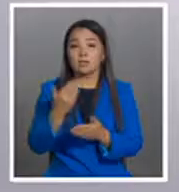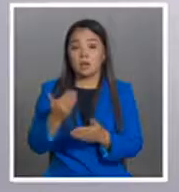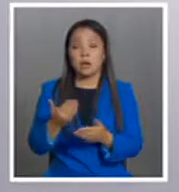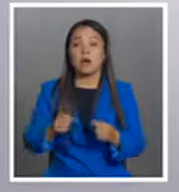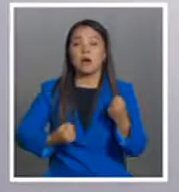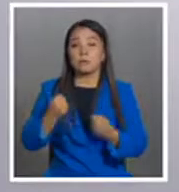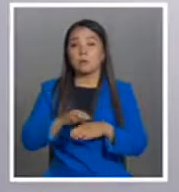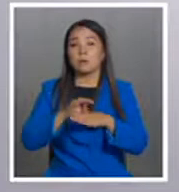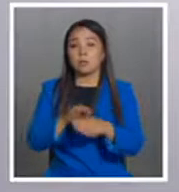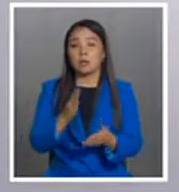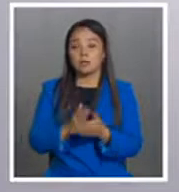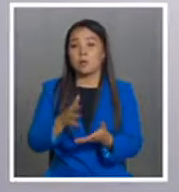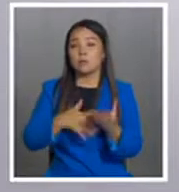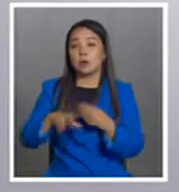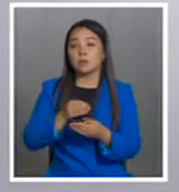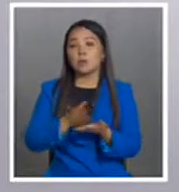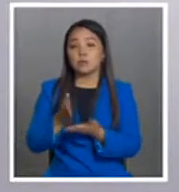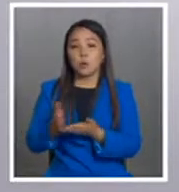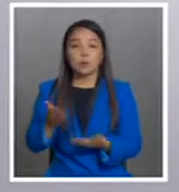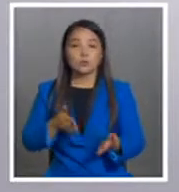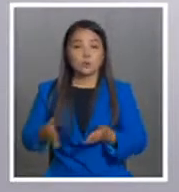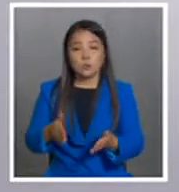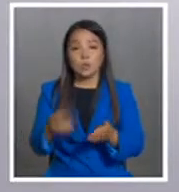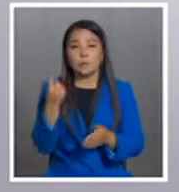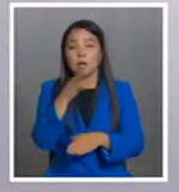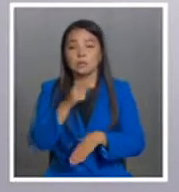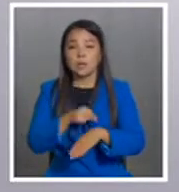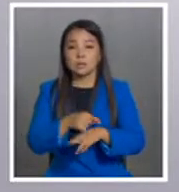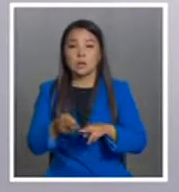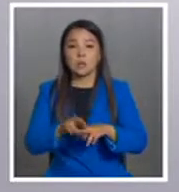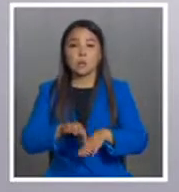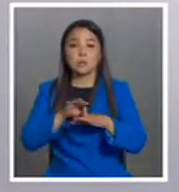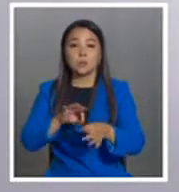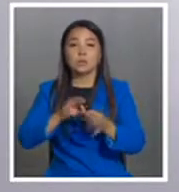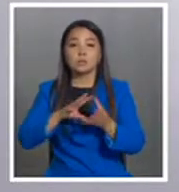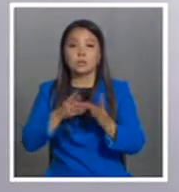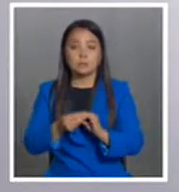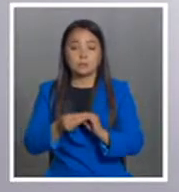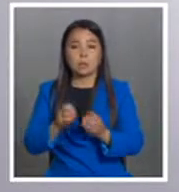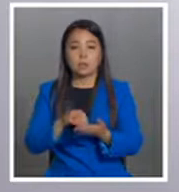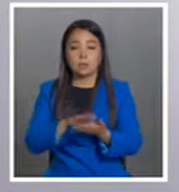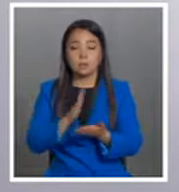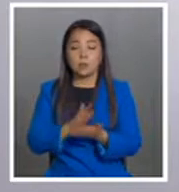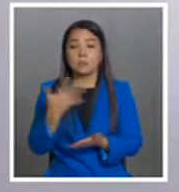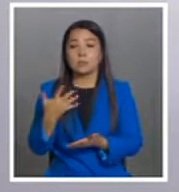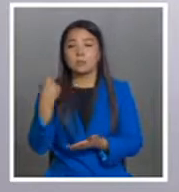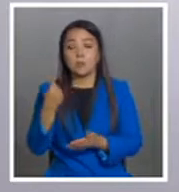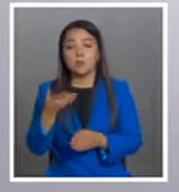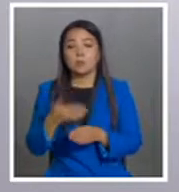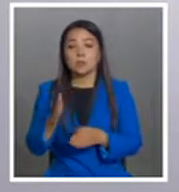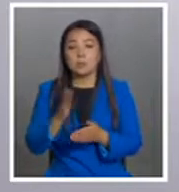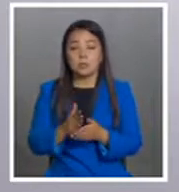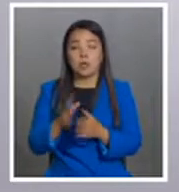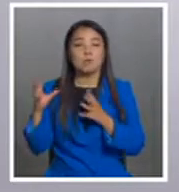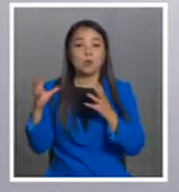автомобильдің барлық жолдың 1 сағатта қандай бөлігін жүріп өтетінін белгілейміз. Ал 5-тен 1 бөлшегі автобустың 1